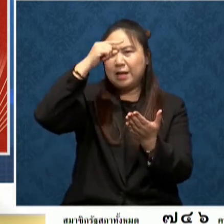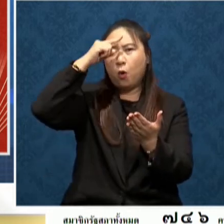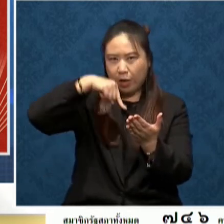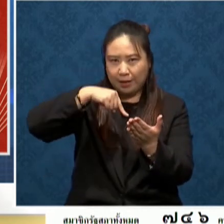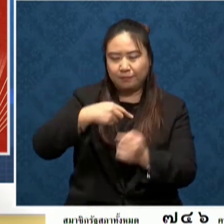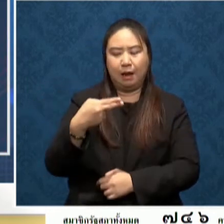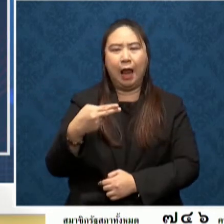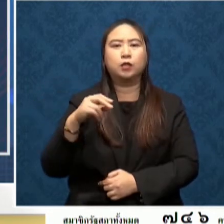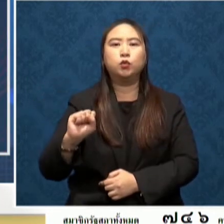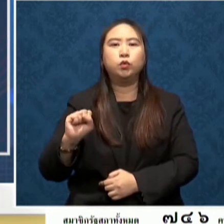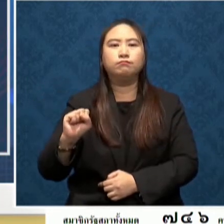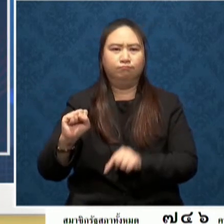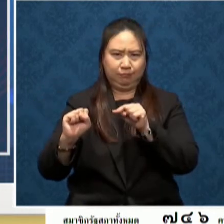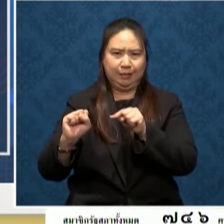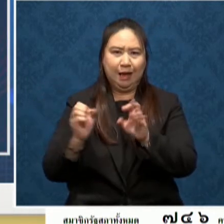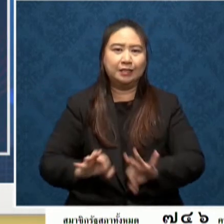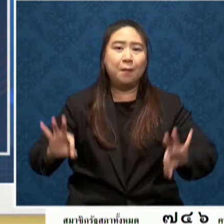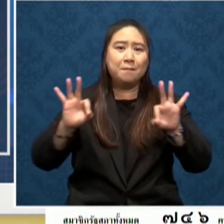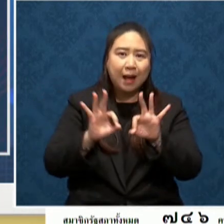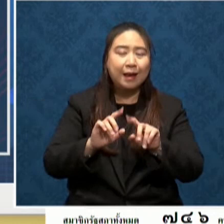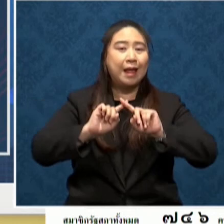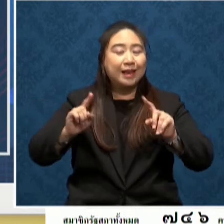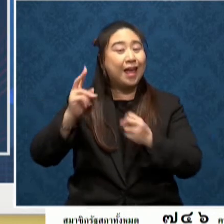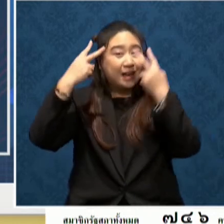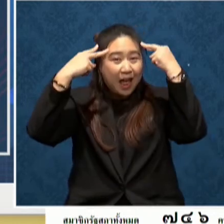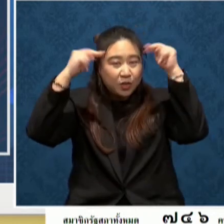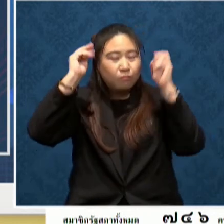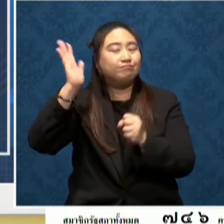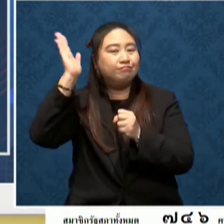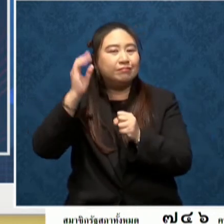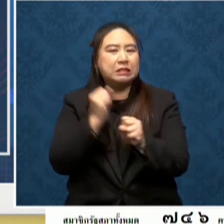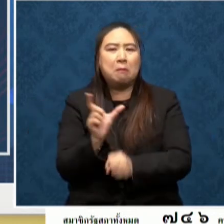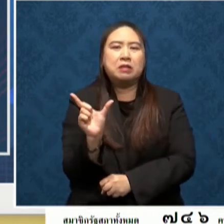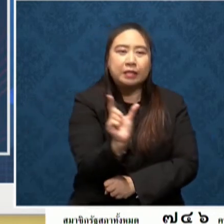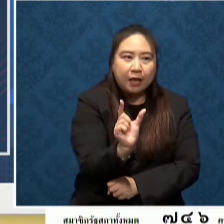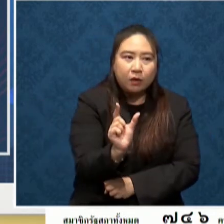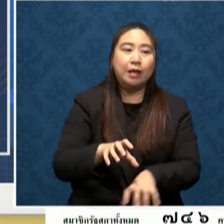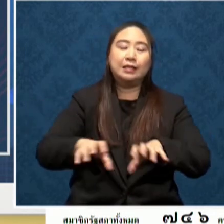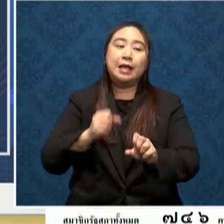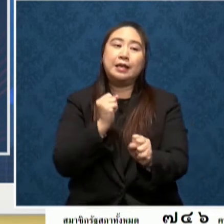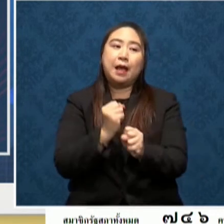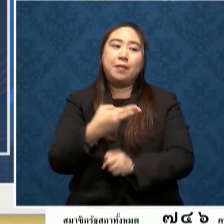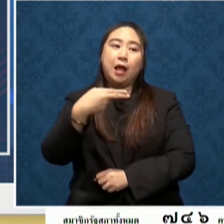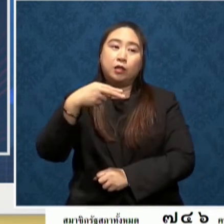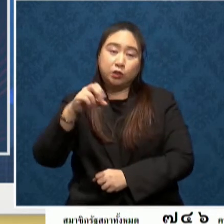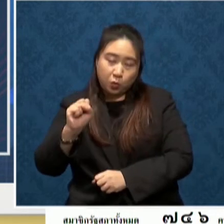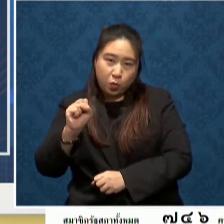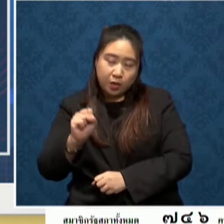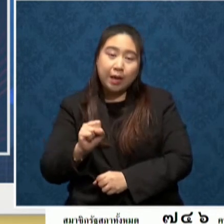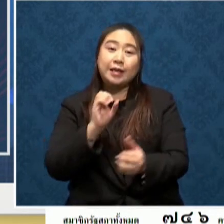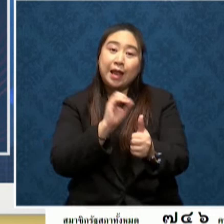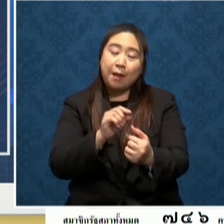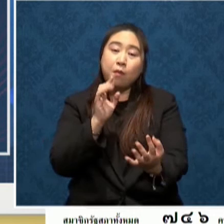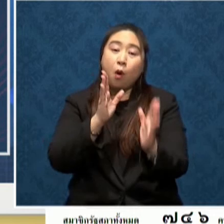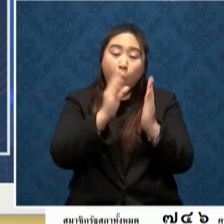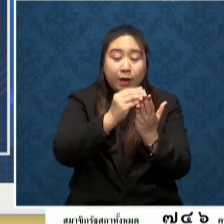คอหลกสูตรสงนสัคนมาก แต่ทานในยกถ fåttงแไว้สนก็จะทำหลสูตรให้คัแ่ๆ ทเหมาะสมกับควรคสใของผู้เรียน